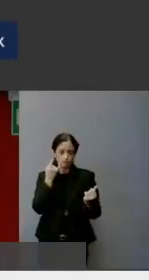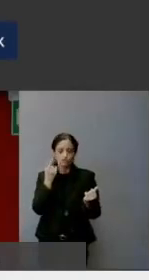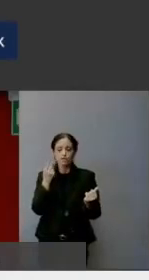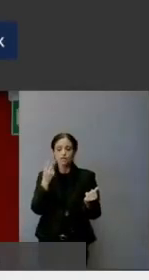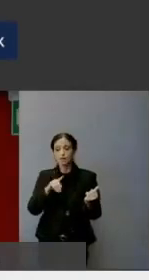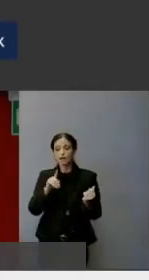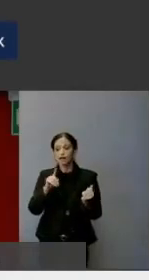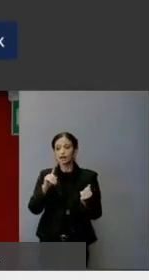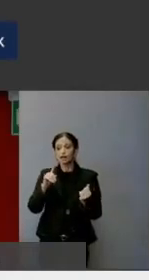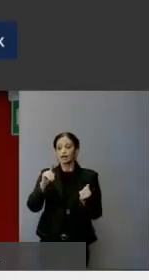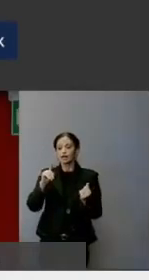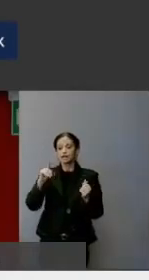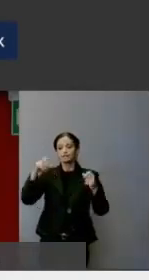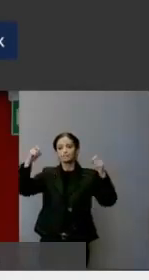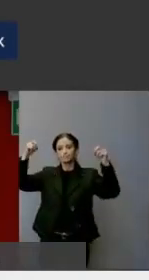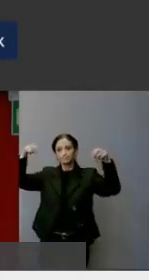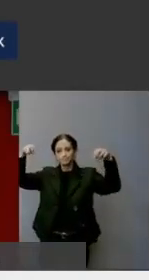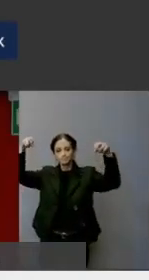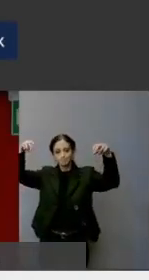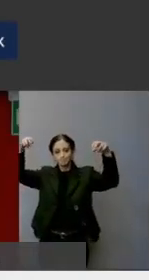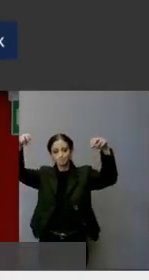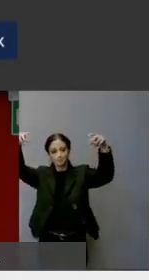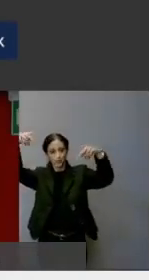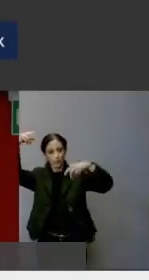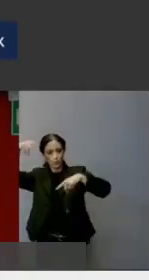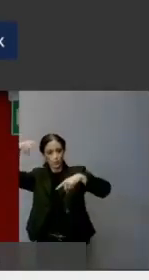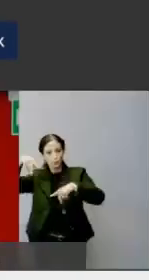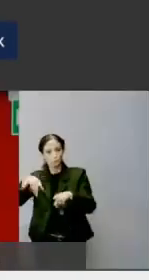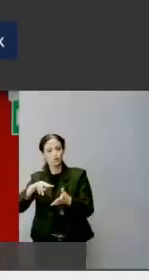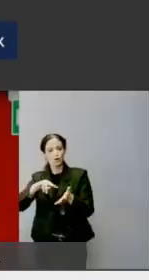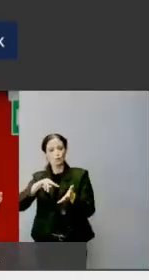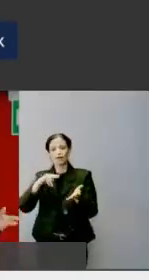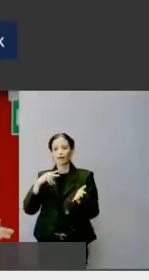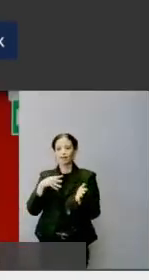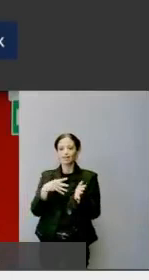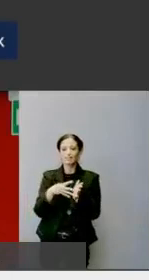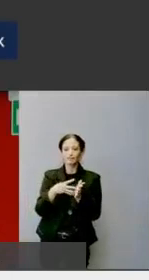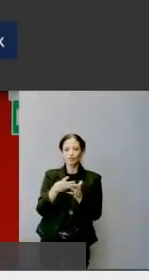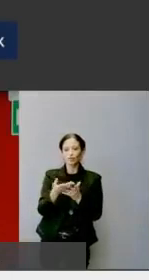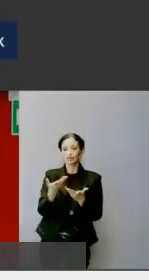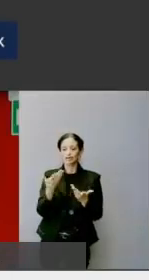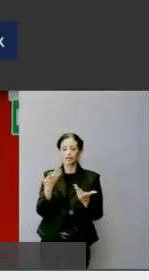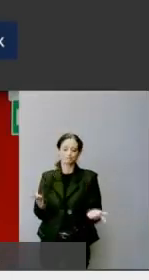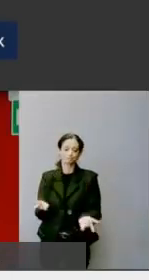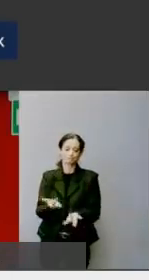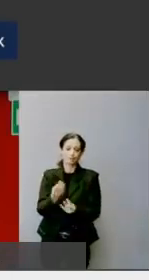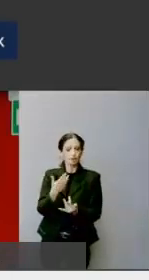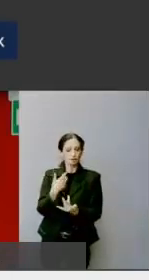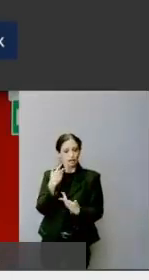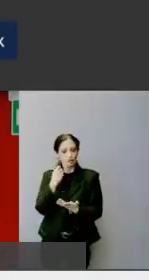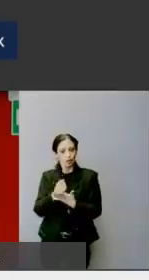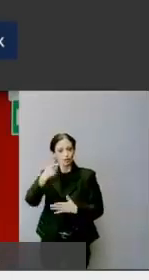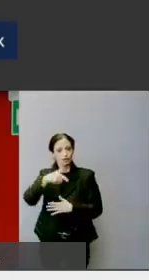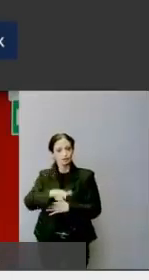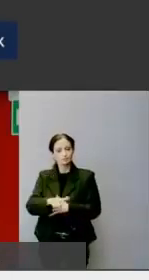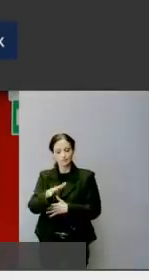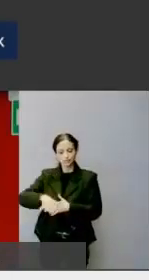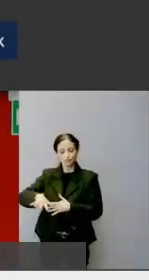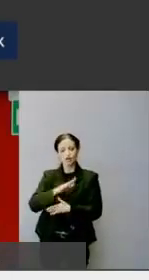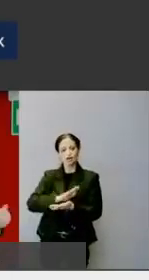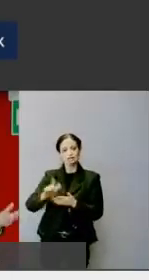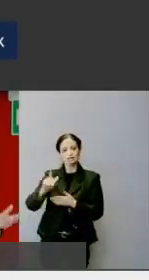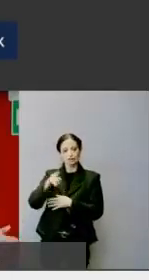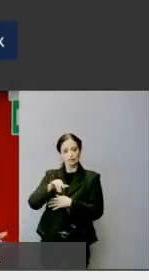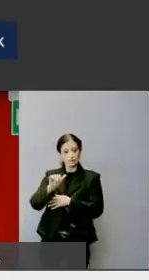una cosa da poco perché riguarda solamente il la zona di santa zita manderei tra grande